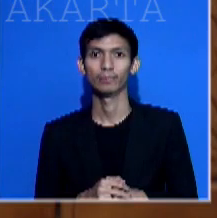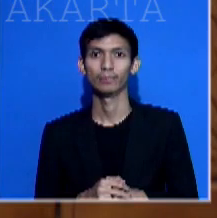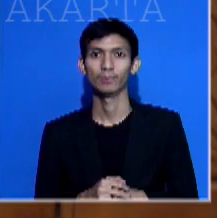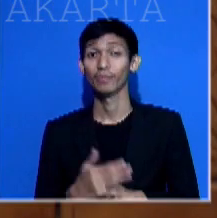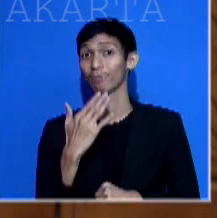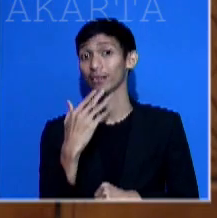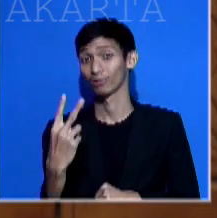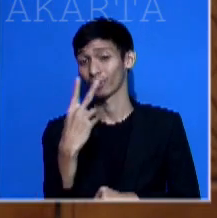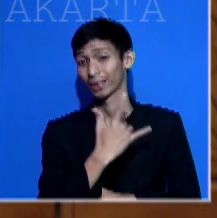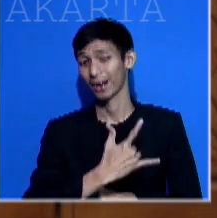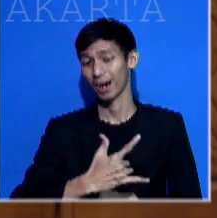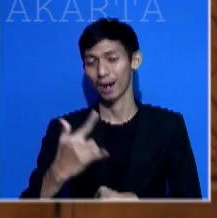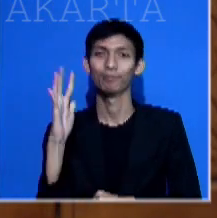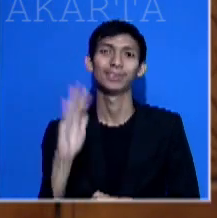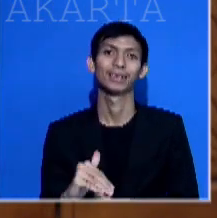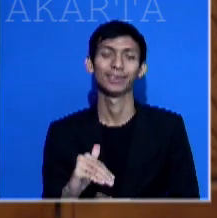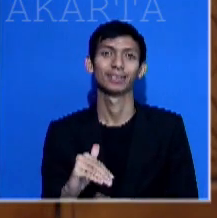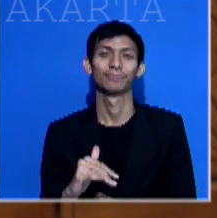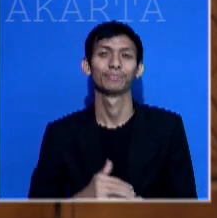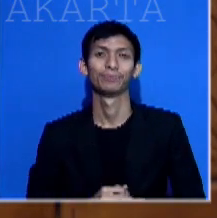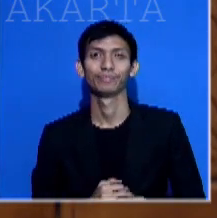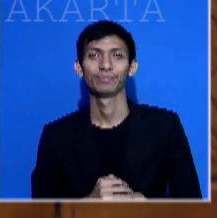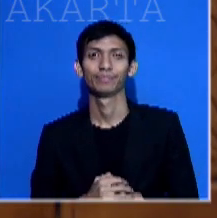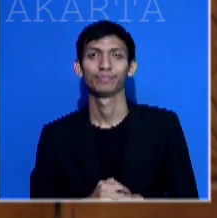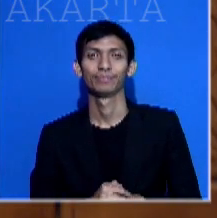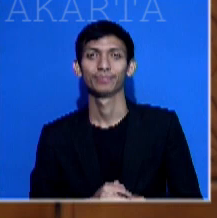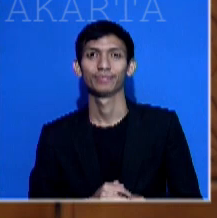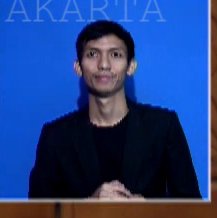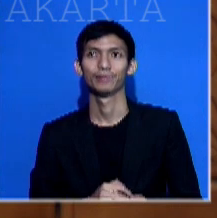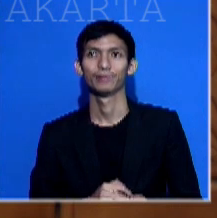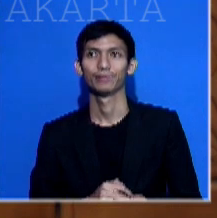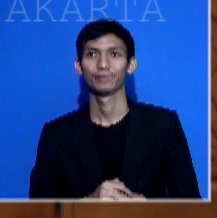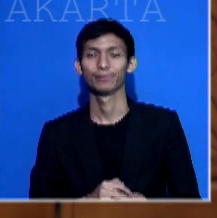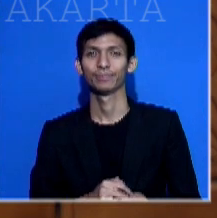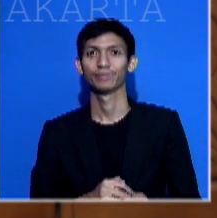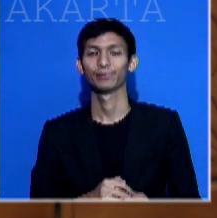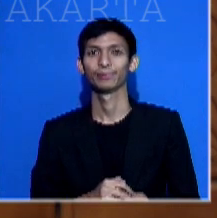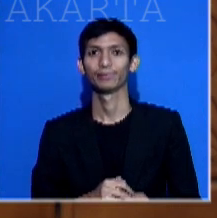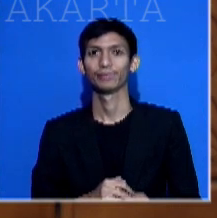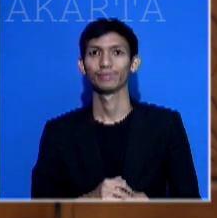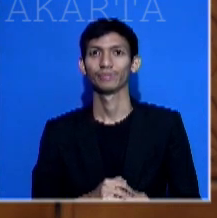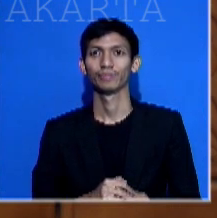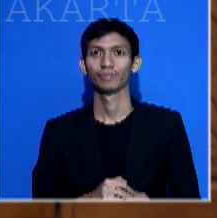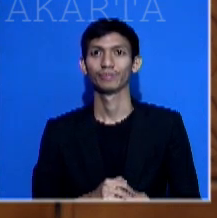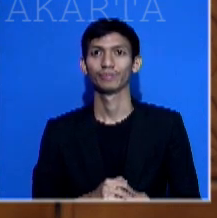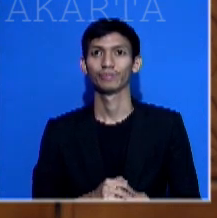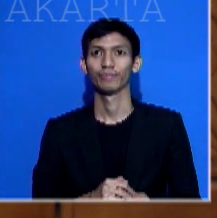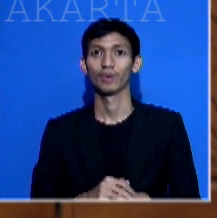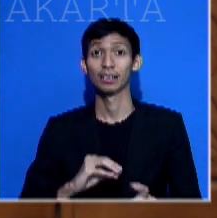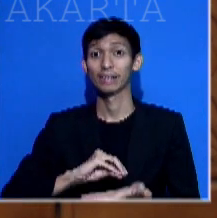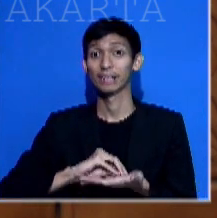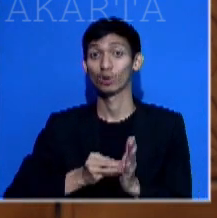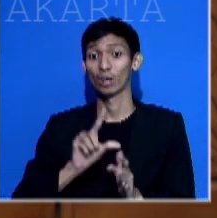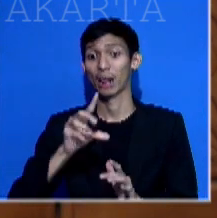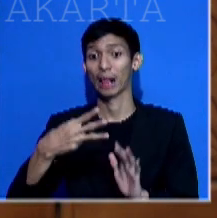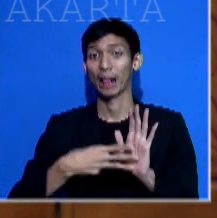Matur nuwun, para pamirsa panjenengan tasih setya manunggal wonten ing pawartos basa Jawi Yogyakarta. Para pamirsa, jeram limon jumbo utawi